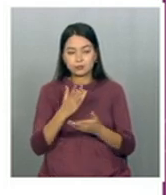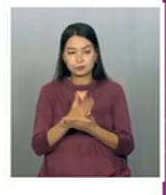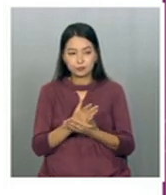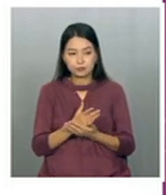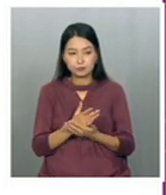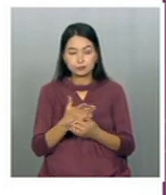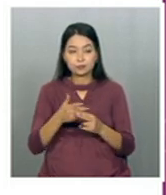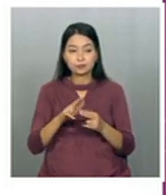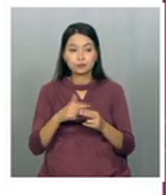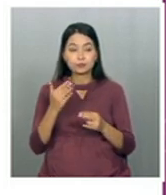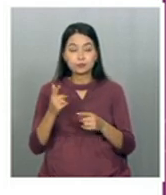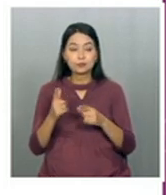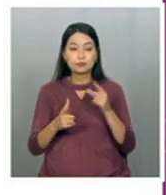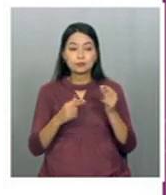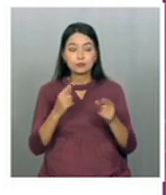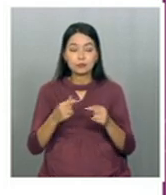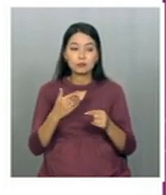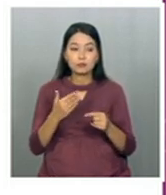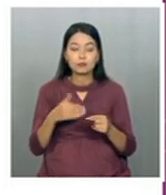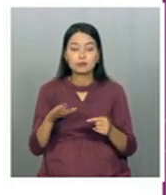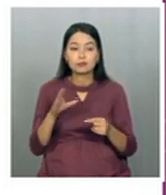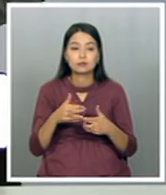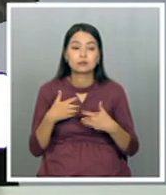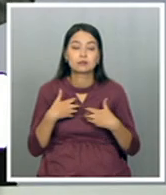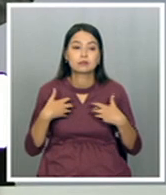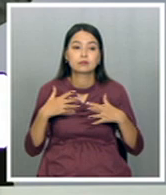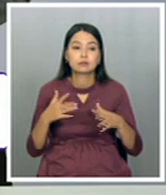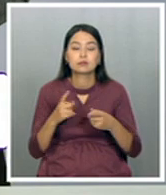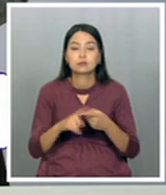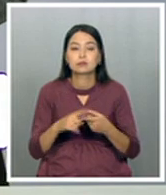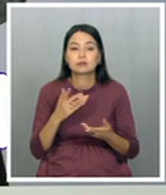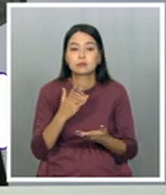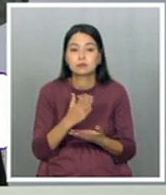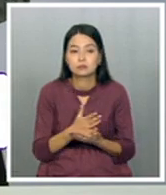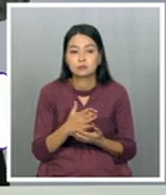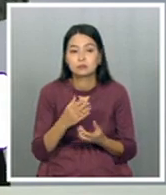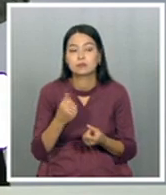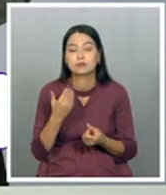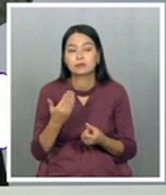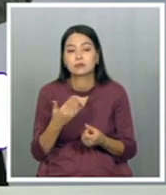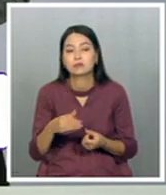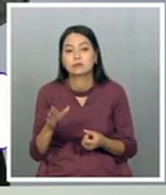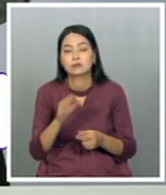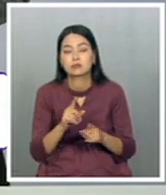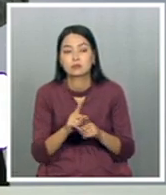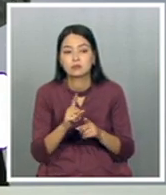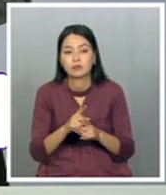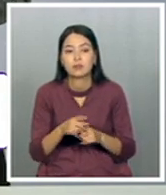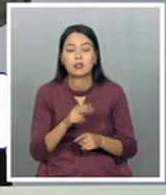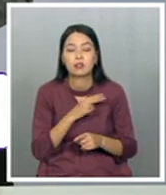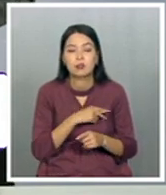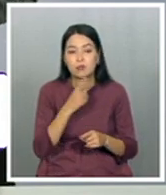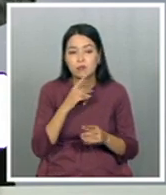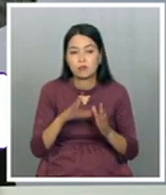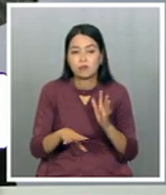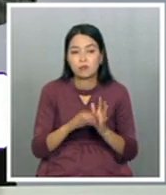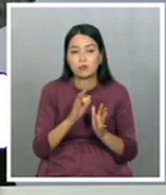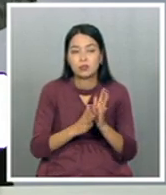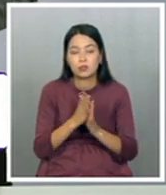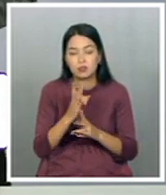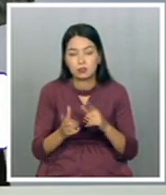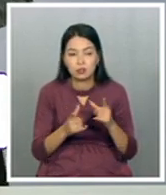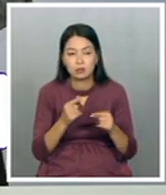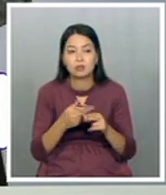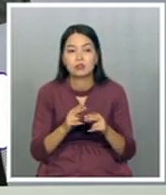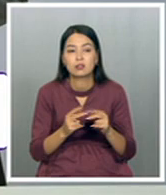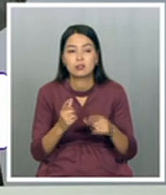бұл өсімдіктердің тамырлары терең орналасқан. Ал жантақ өсімдігі өзінің бойында транспирация үдерісін баяулату үшін олардың